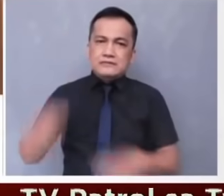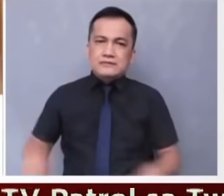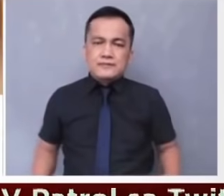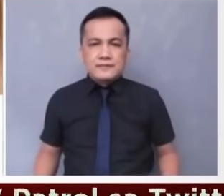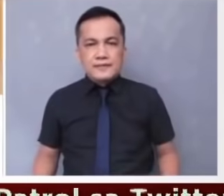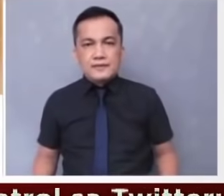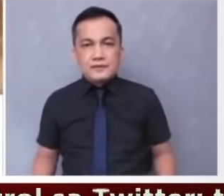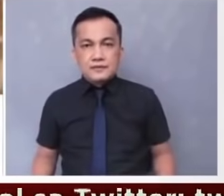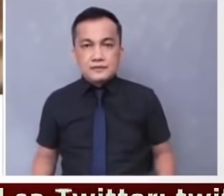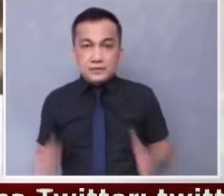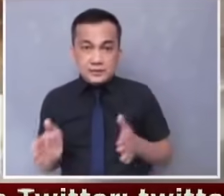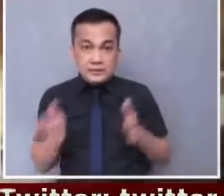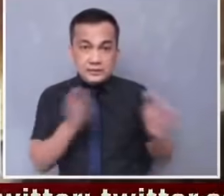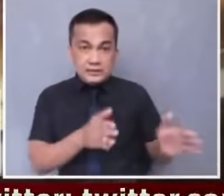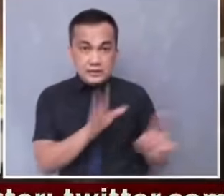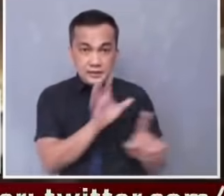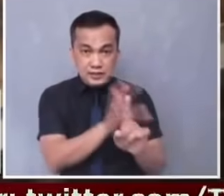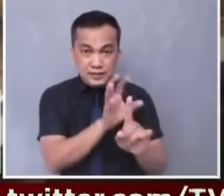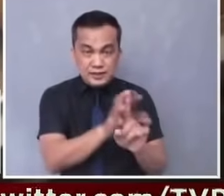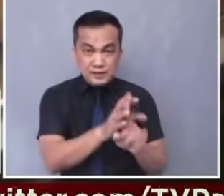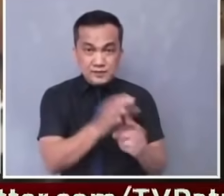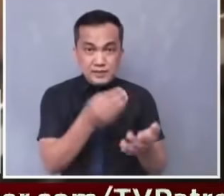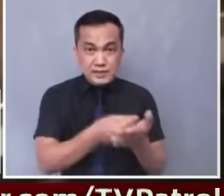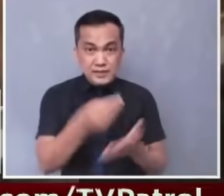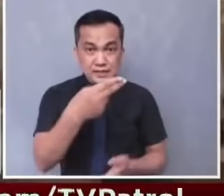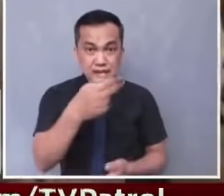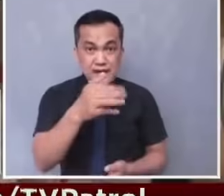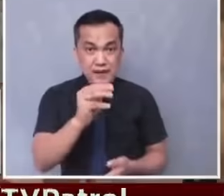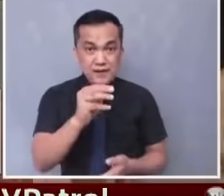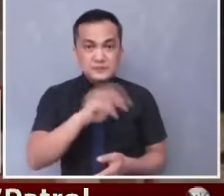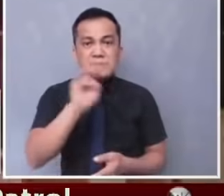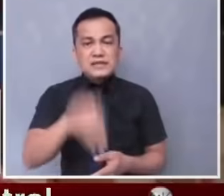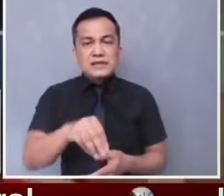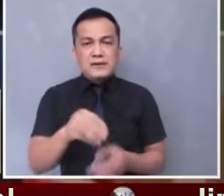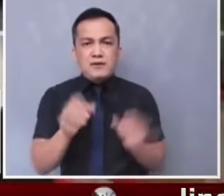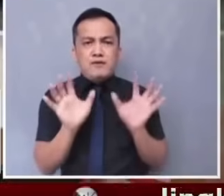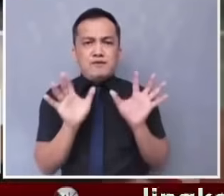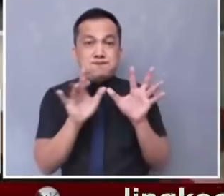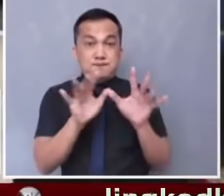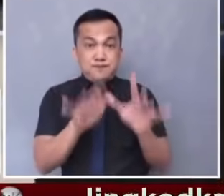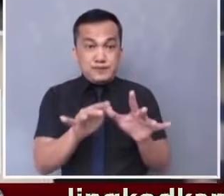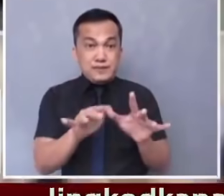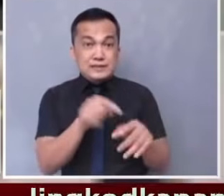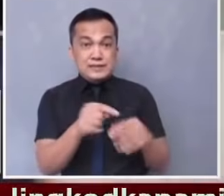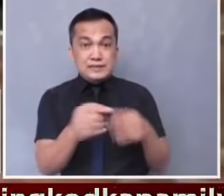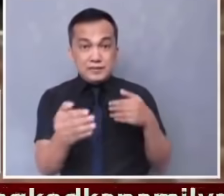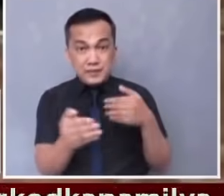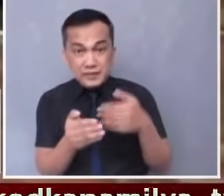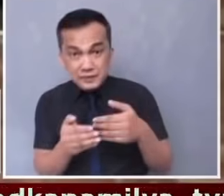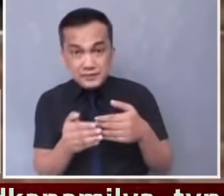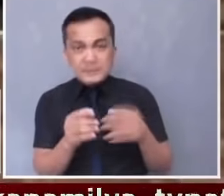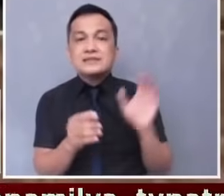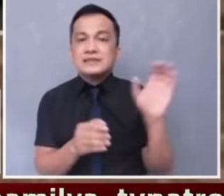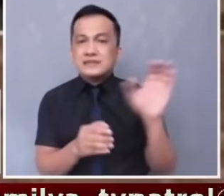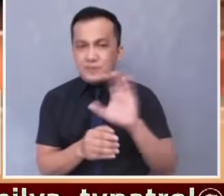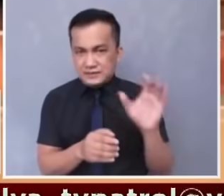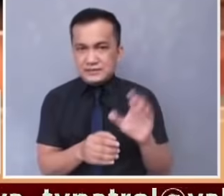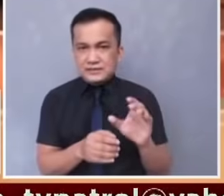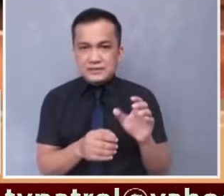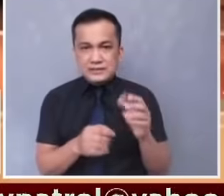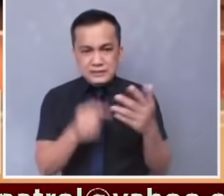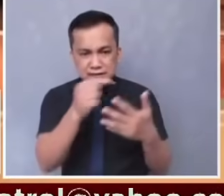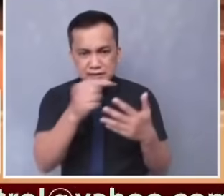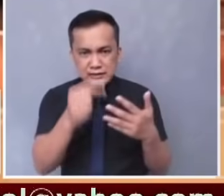Sa sikat na bilihan ng ham sa Maynila, siksikan na naman ang mga namimili habang papalapit ang Pasko. Ang ilang uri ng